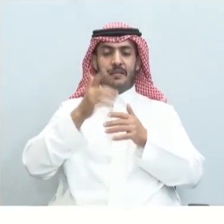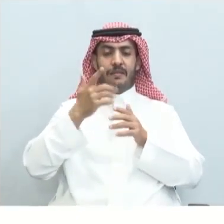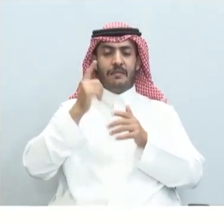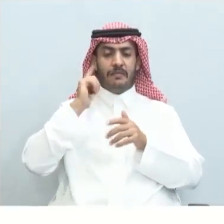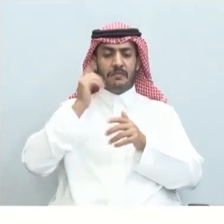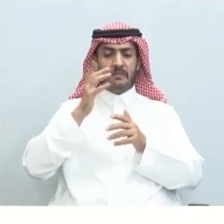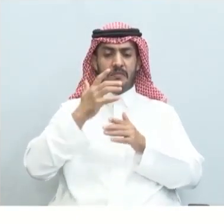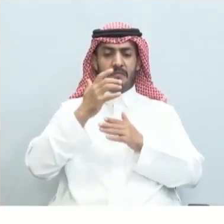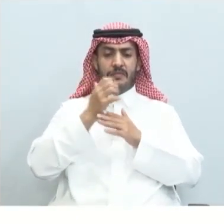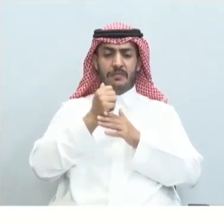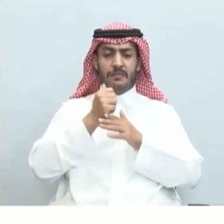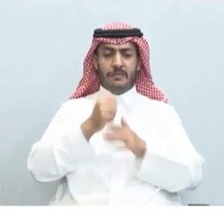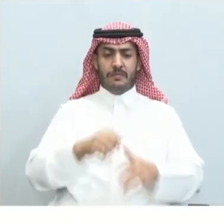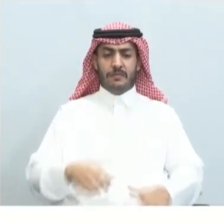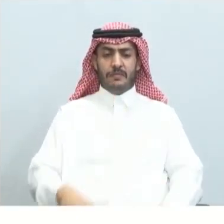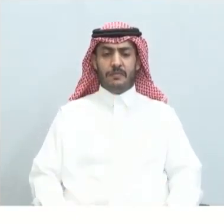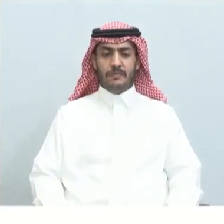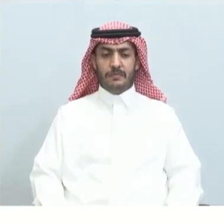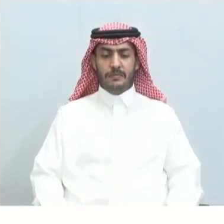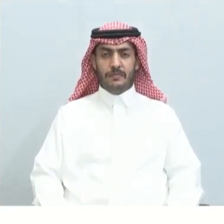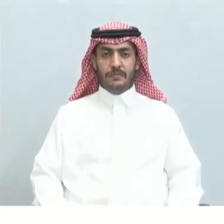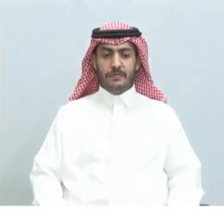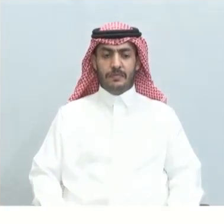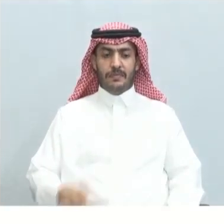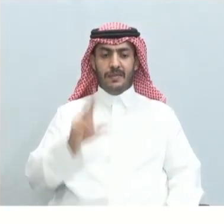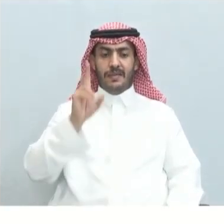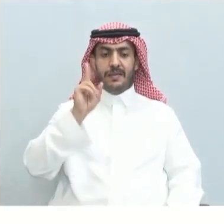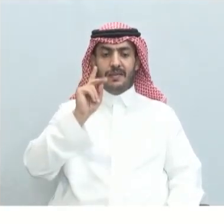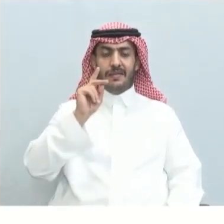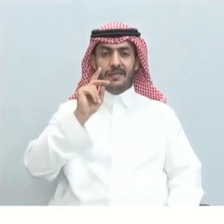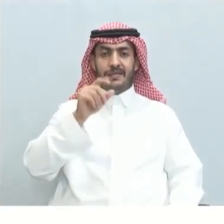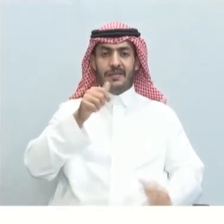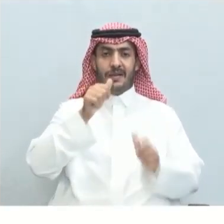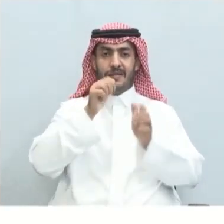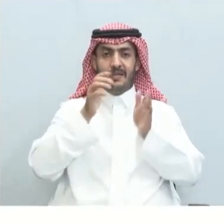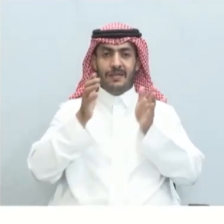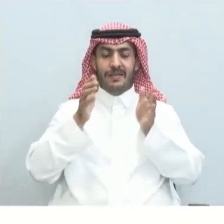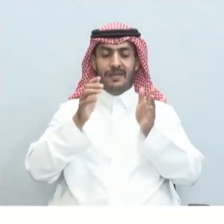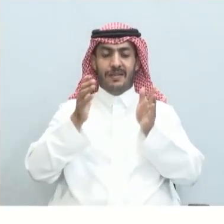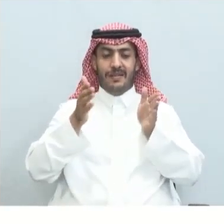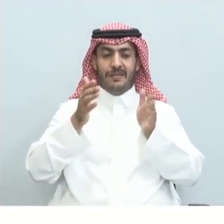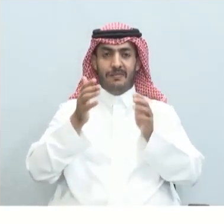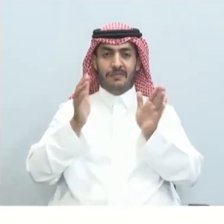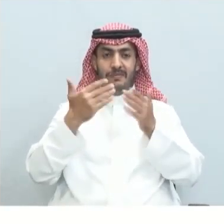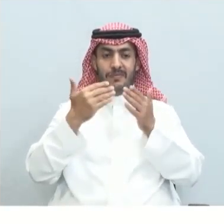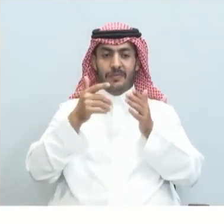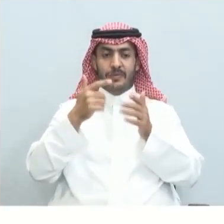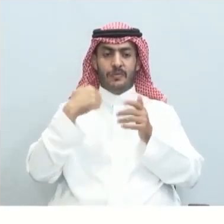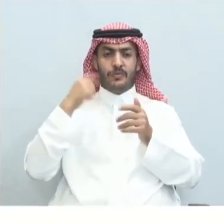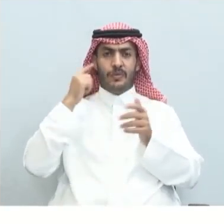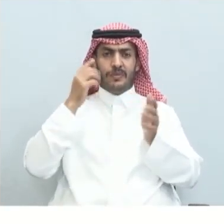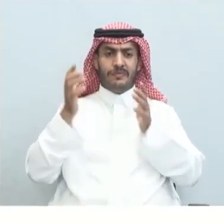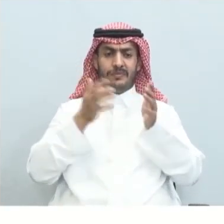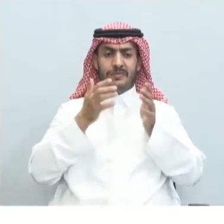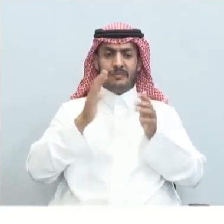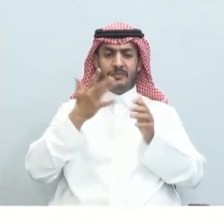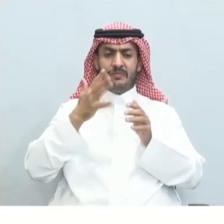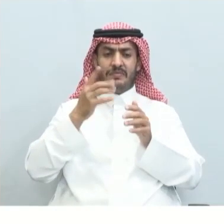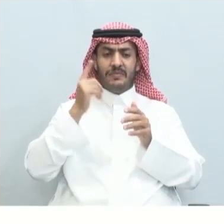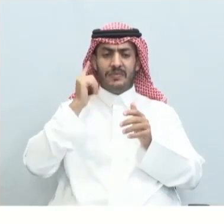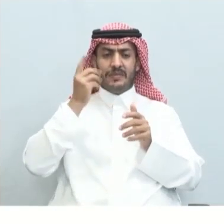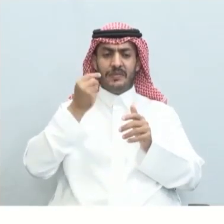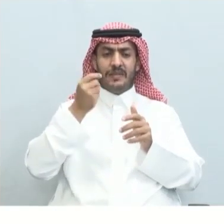كانه دباسه الاخر عندما احز العلبه اسمع صوتا يشبه